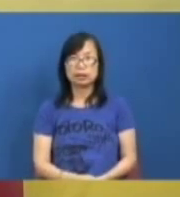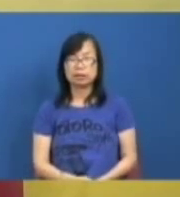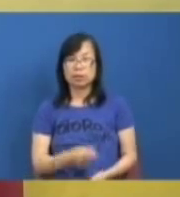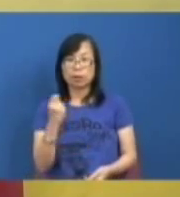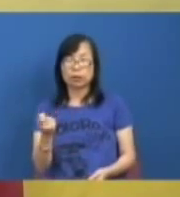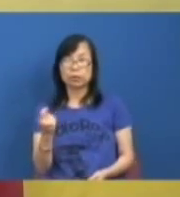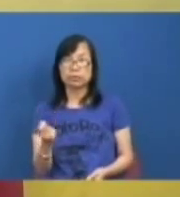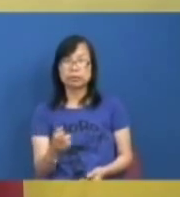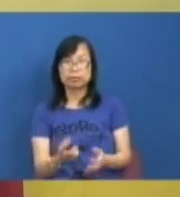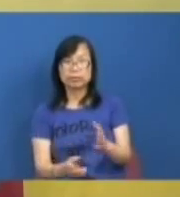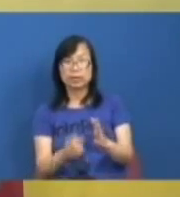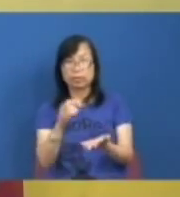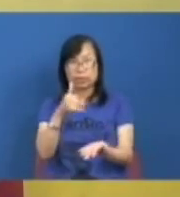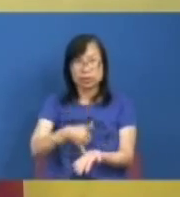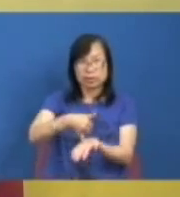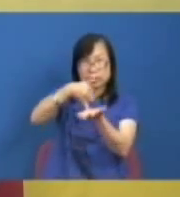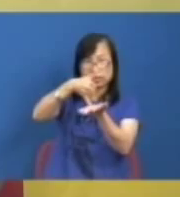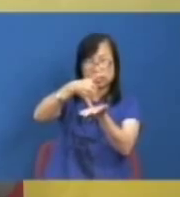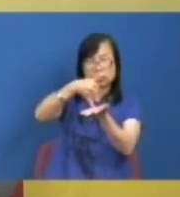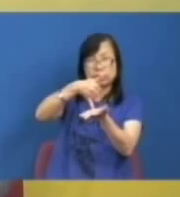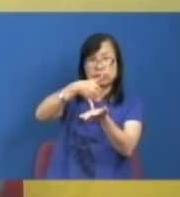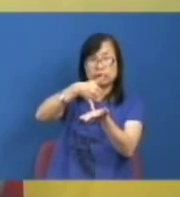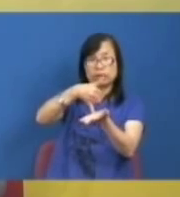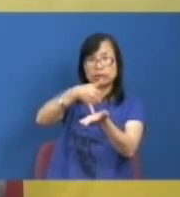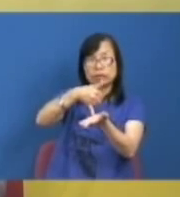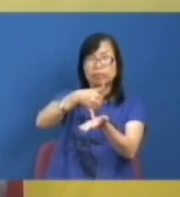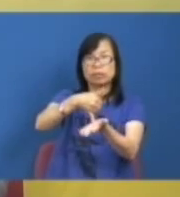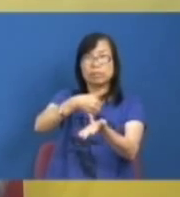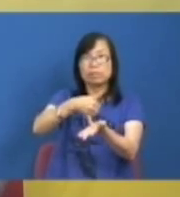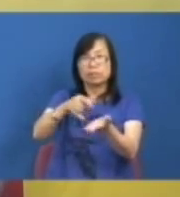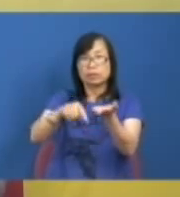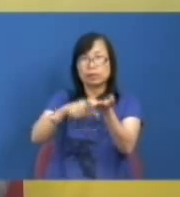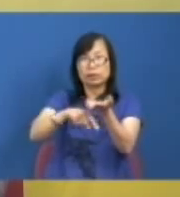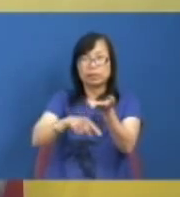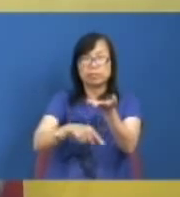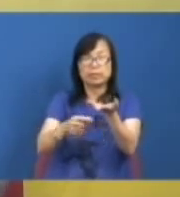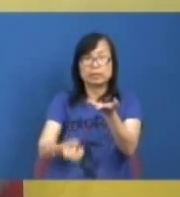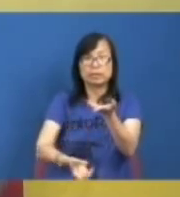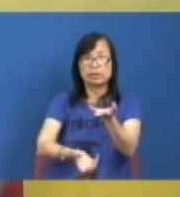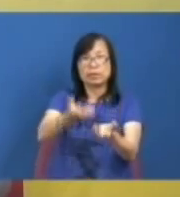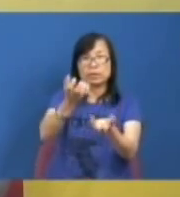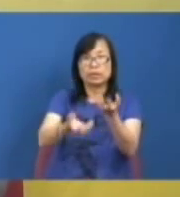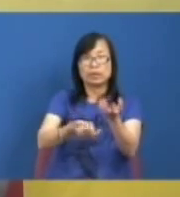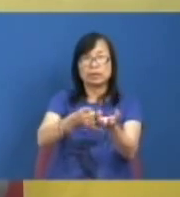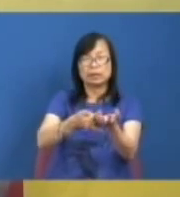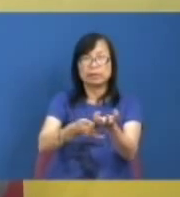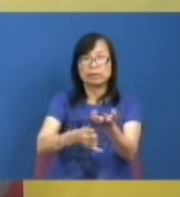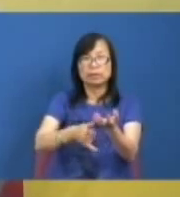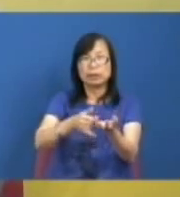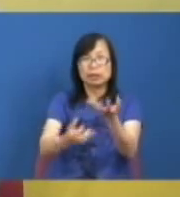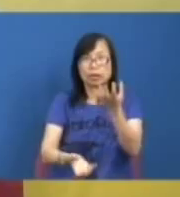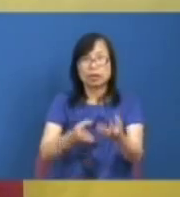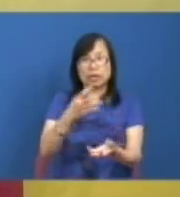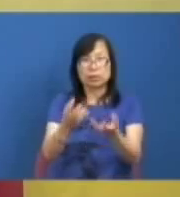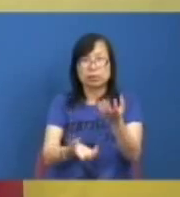容易係會由嗰個升降機個 lift 槽度咧係。係即係飆升同埋即係嗰啲火焰啊，或者一啲濃煙